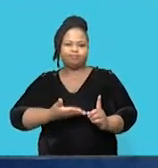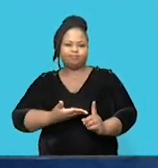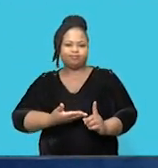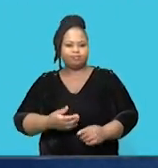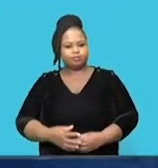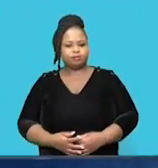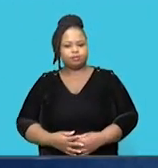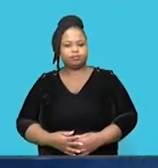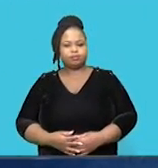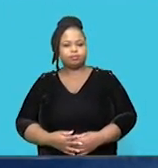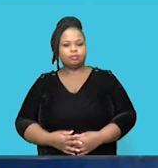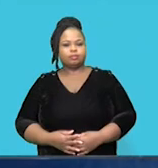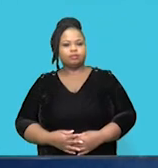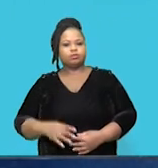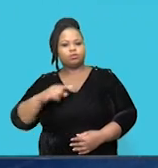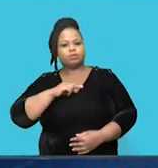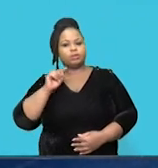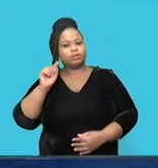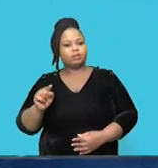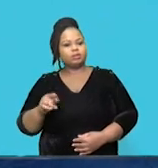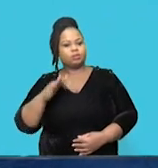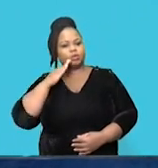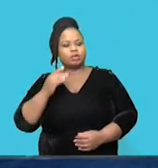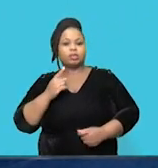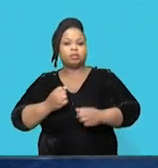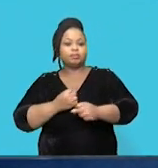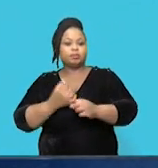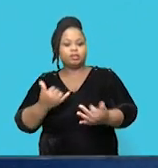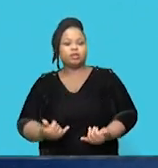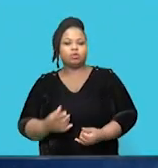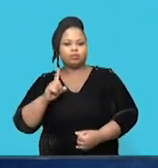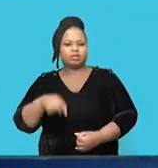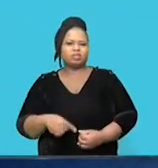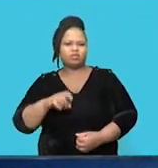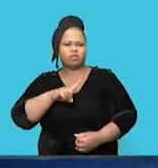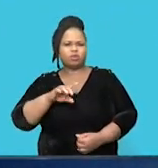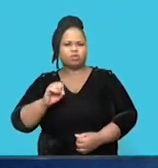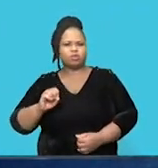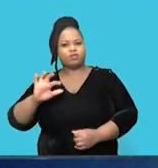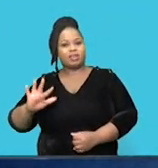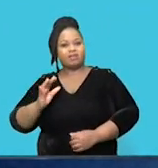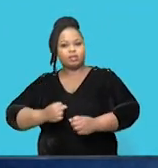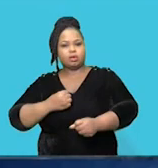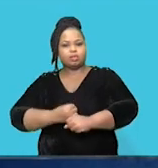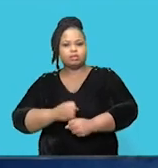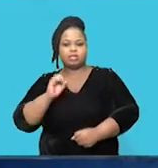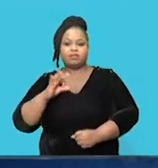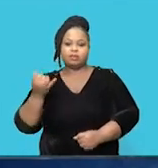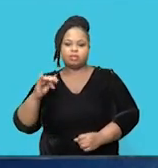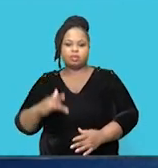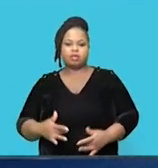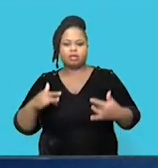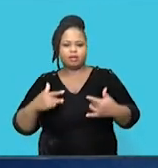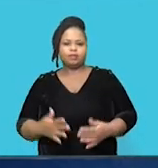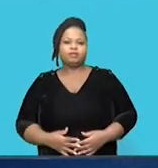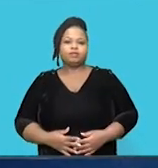Rholihlahla Mandela. Nongabe uhlanganisa iminyaka elikhulu elinesihlanu ukuba ebesaphila. Kulo nyaka